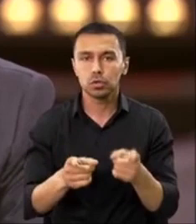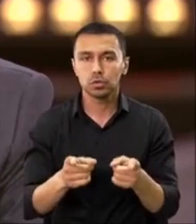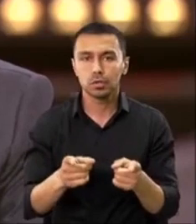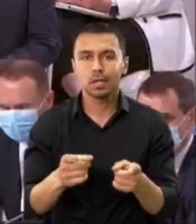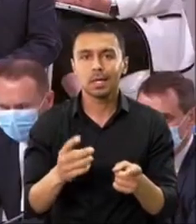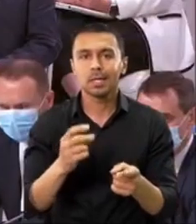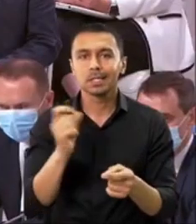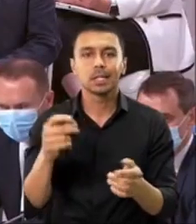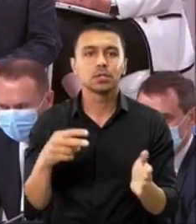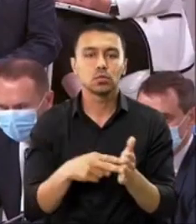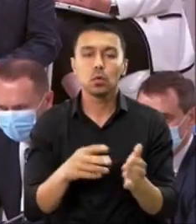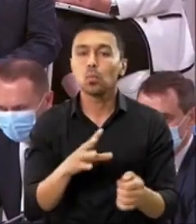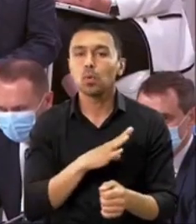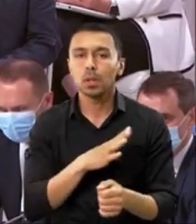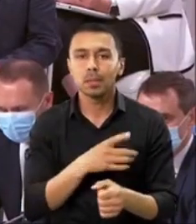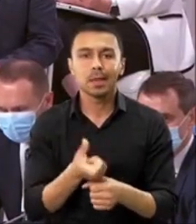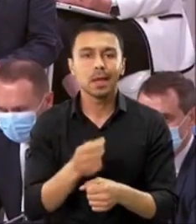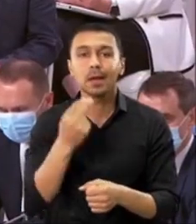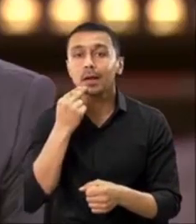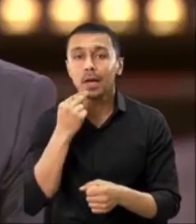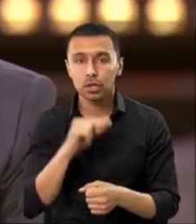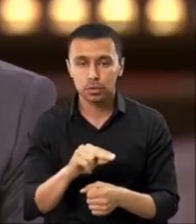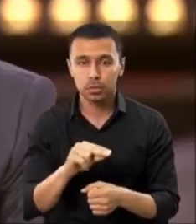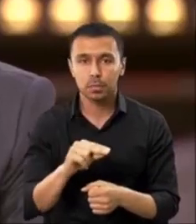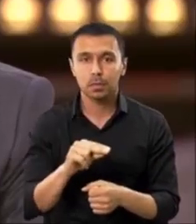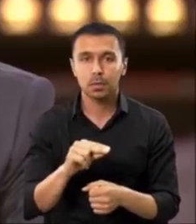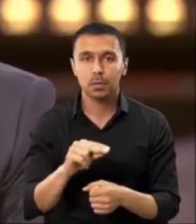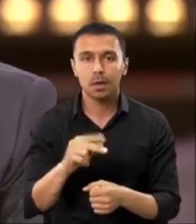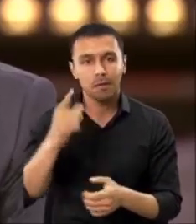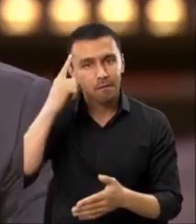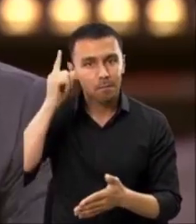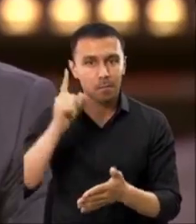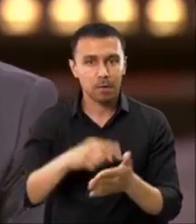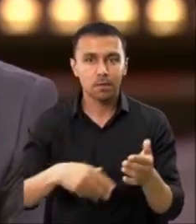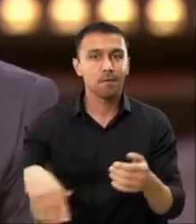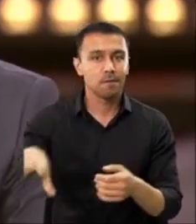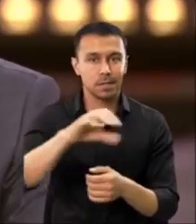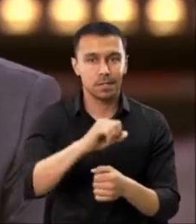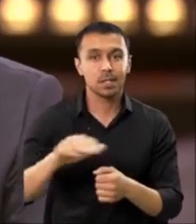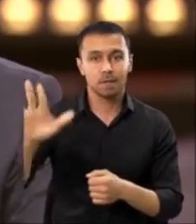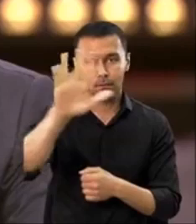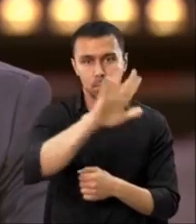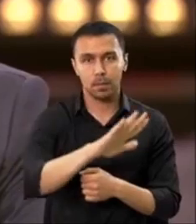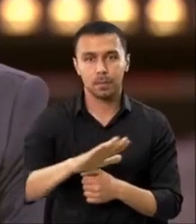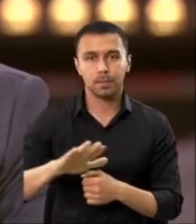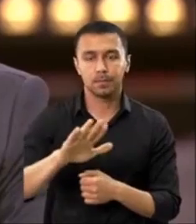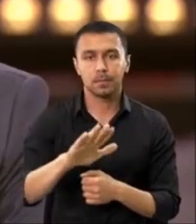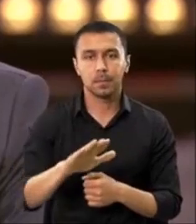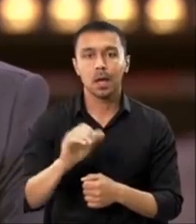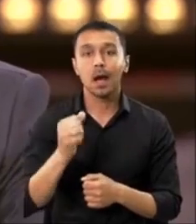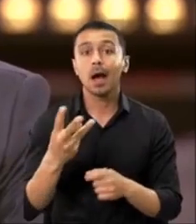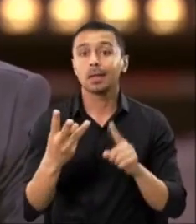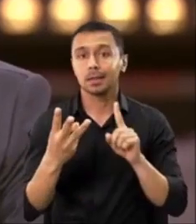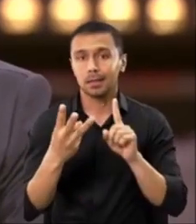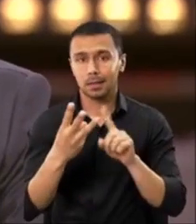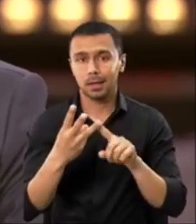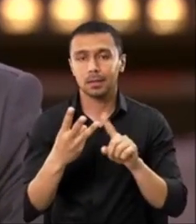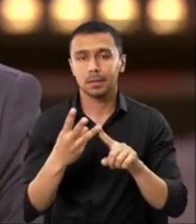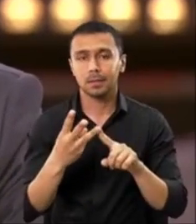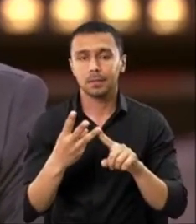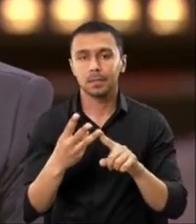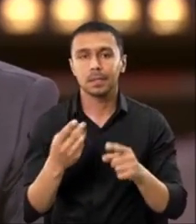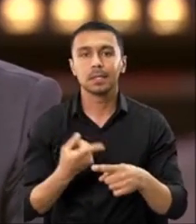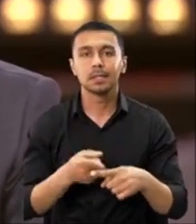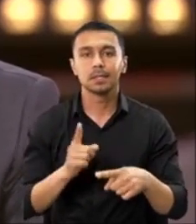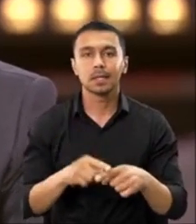б найкращими, впевнені в усій Європі. А третє, це те,